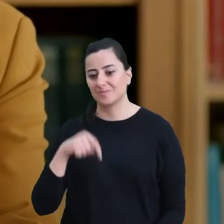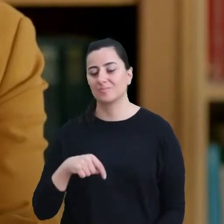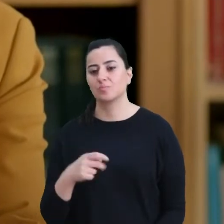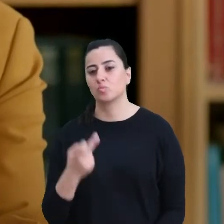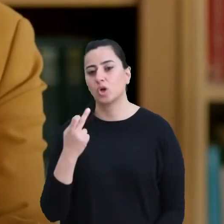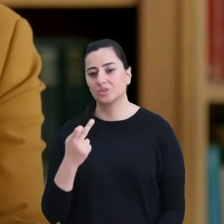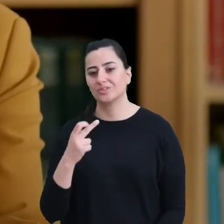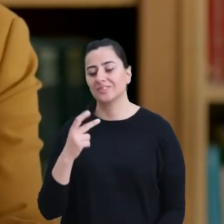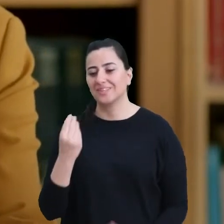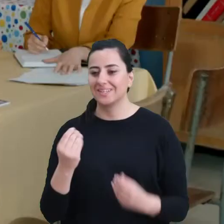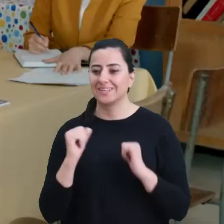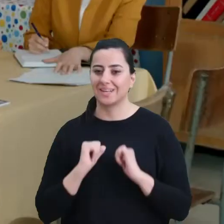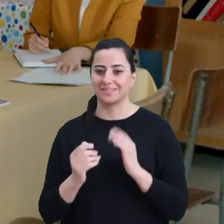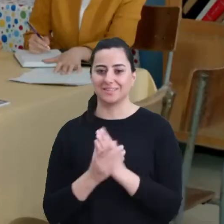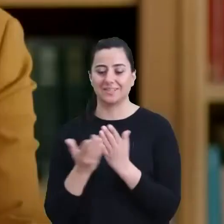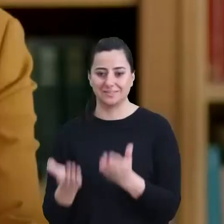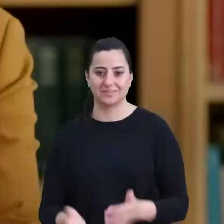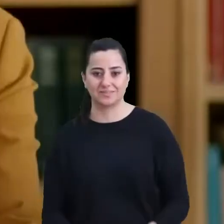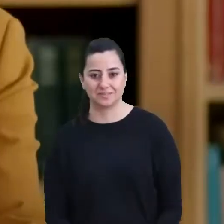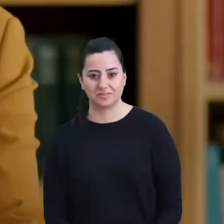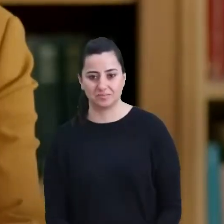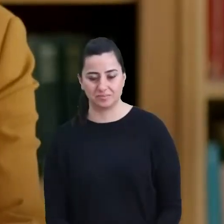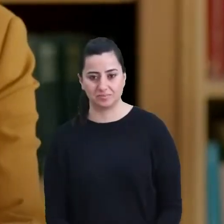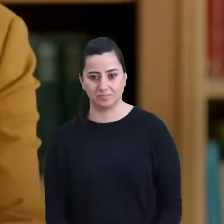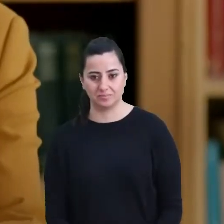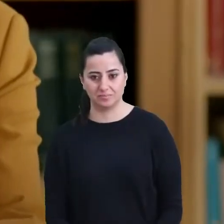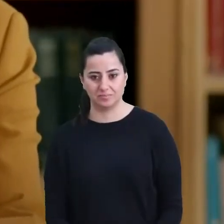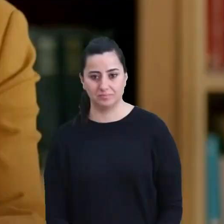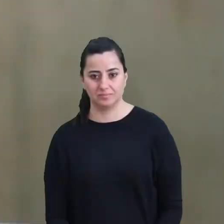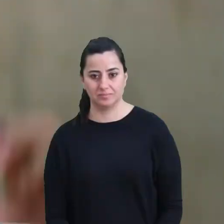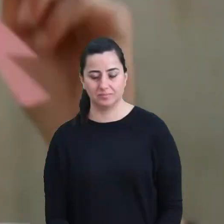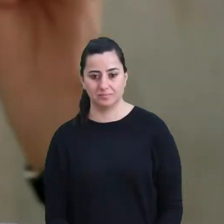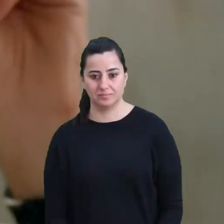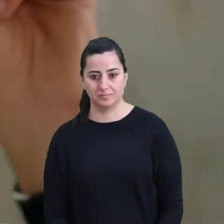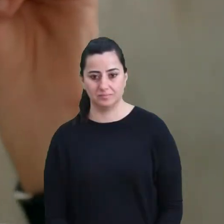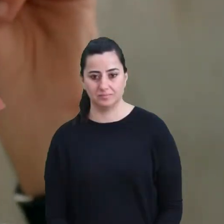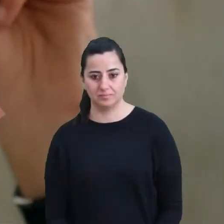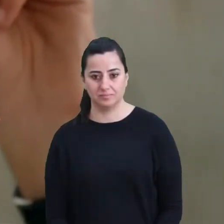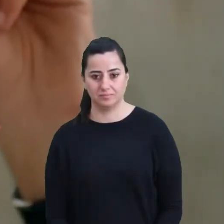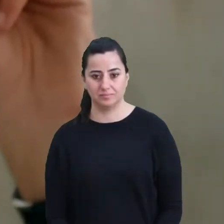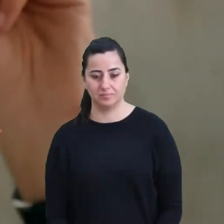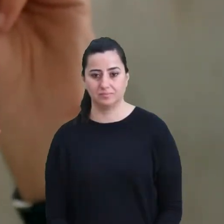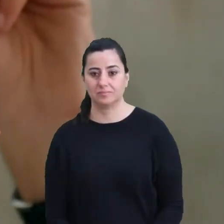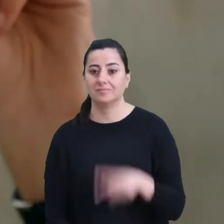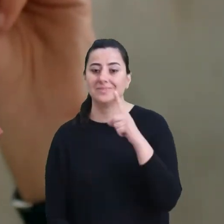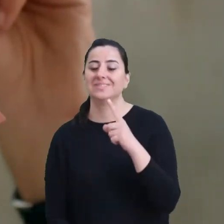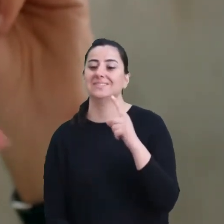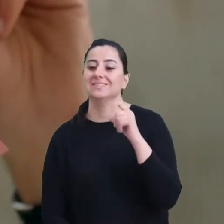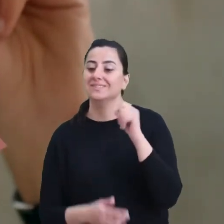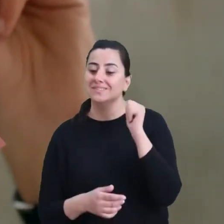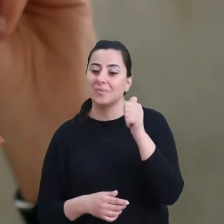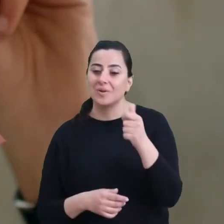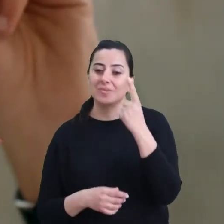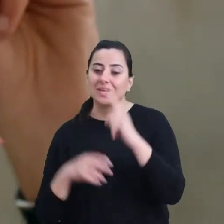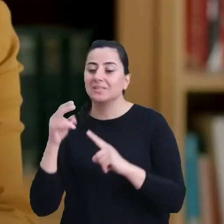şimdiki dersim boş. Size iyi dersler. Sağ ol. Not yazıyor. Cama kağıttan kuklalar geldi. Bir zamanla İsmail Bey'in